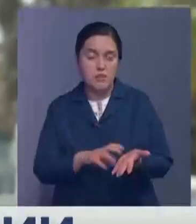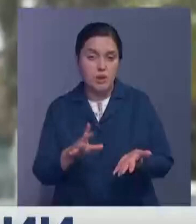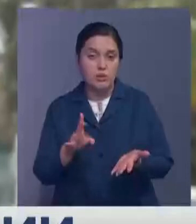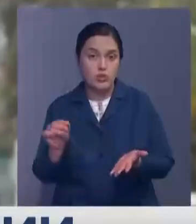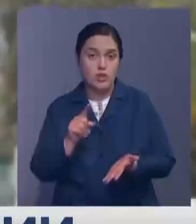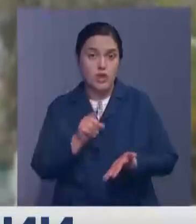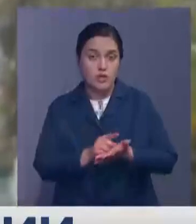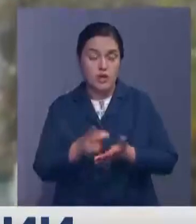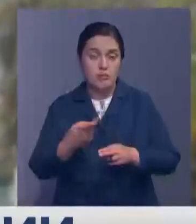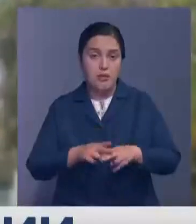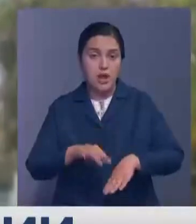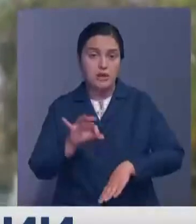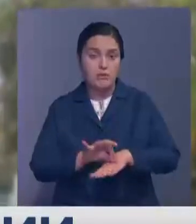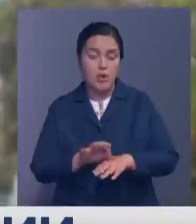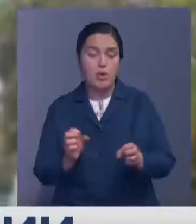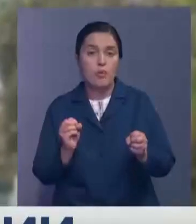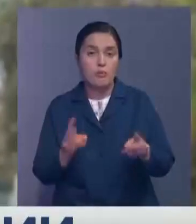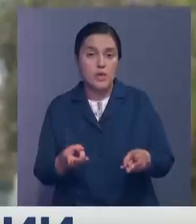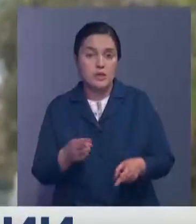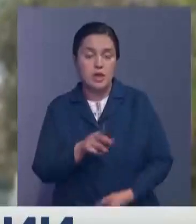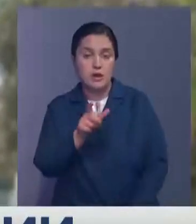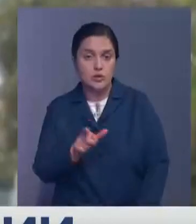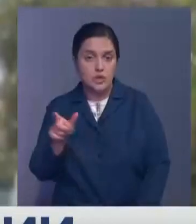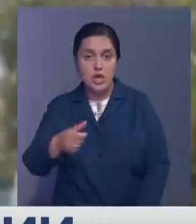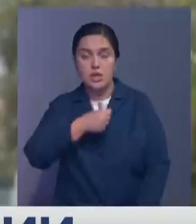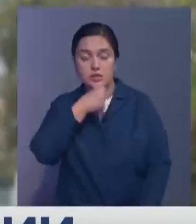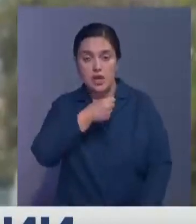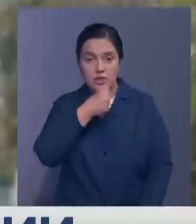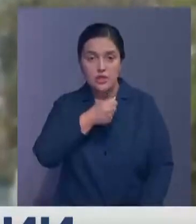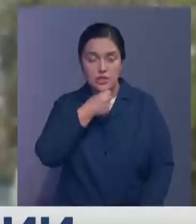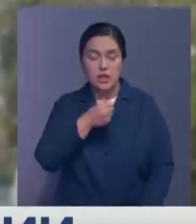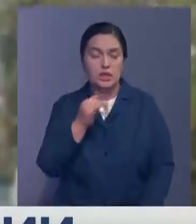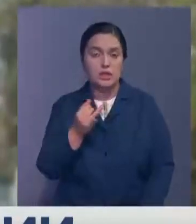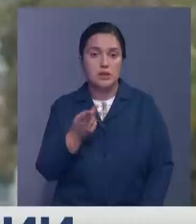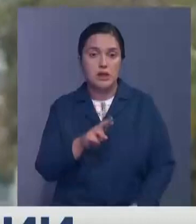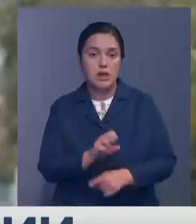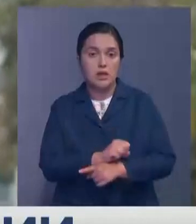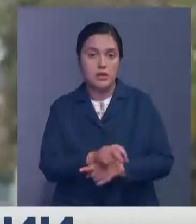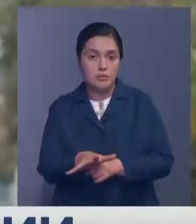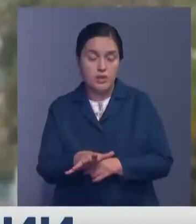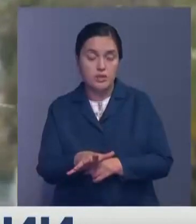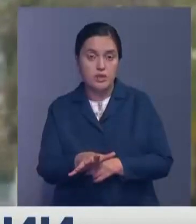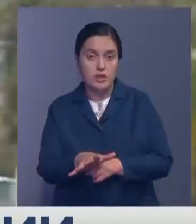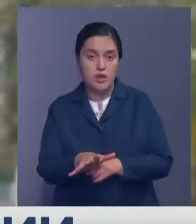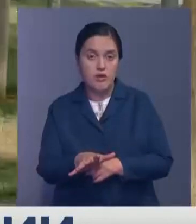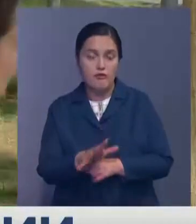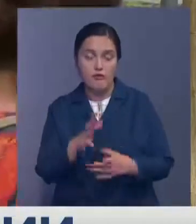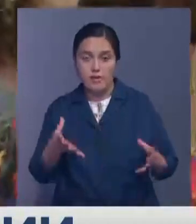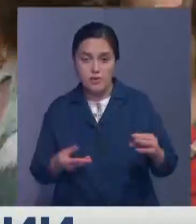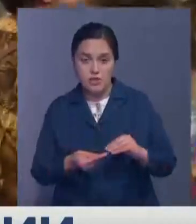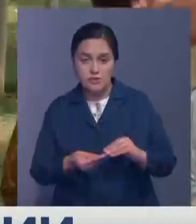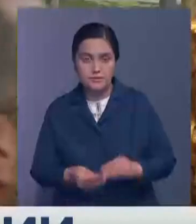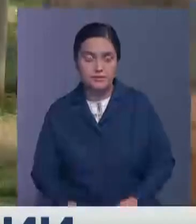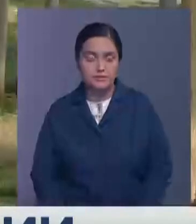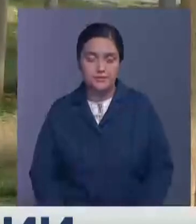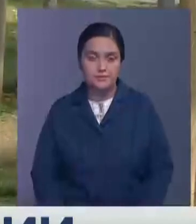должны помнить, что это заболевание опасно для людей старшего возраста и для распространения заболевания вообще.